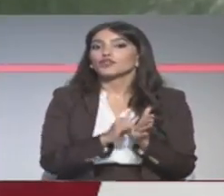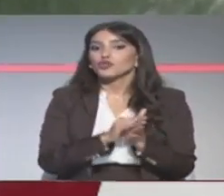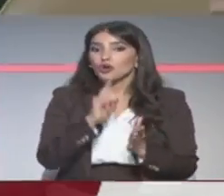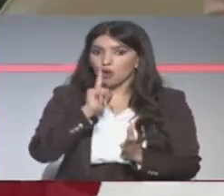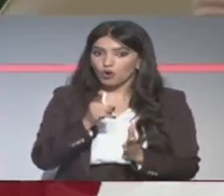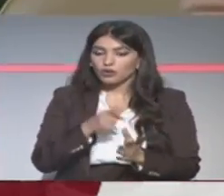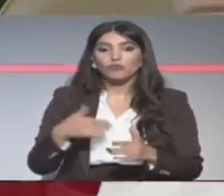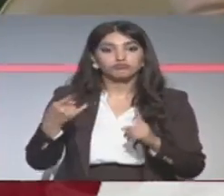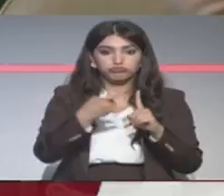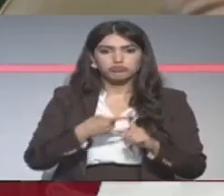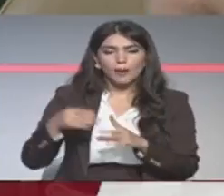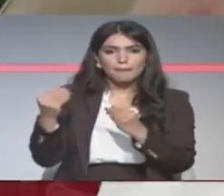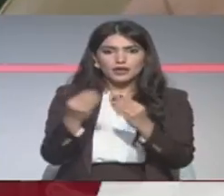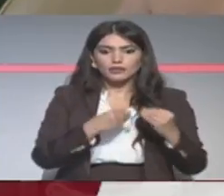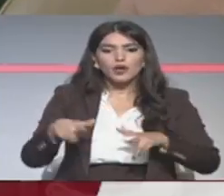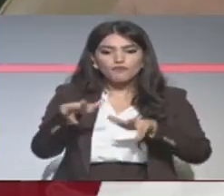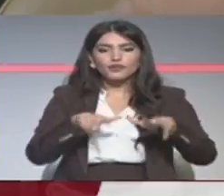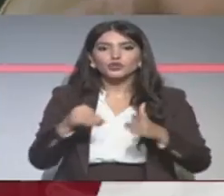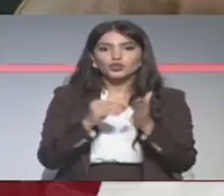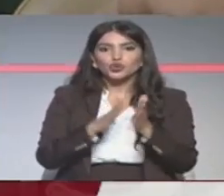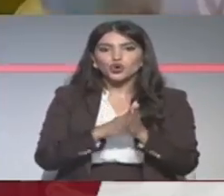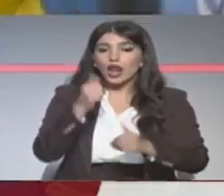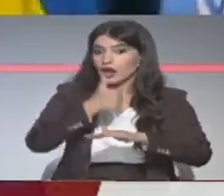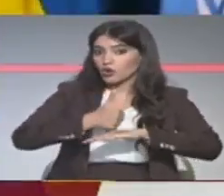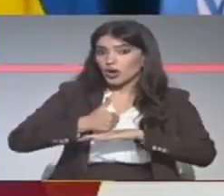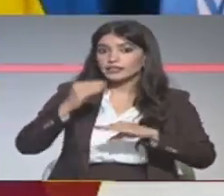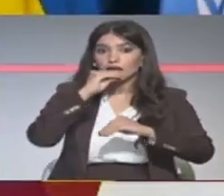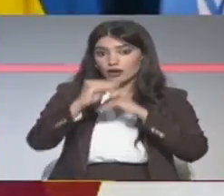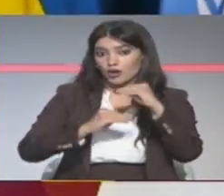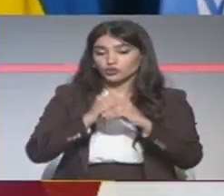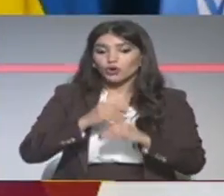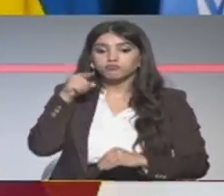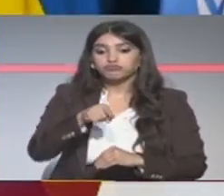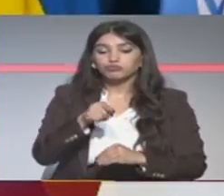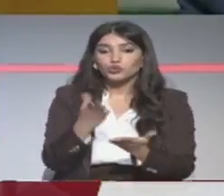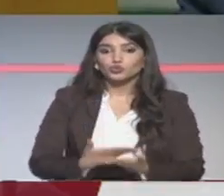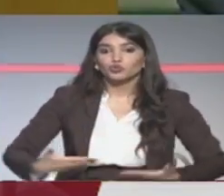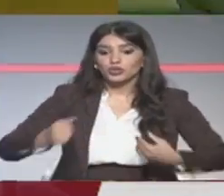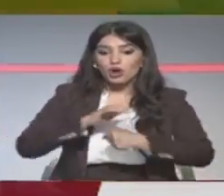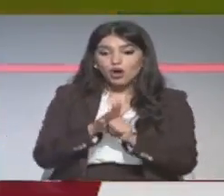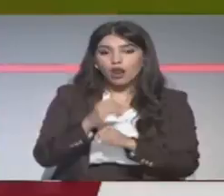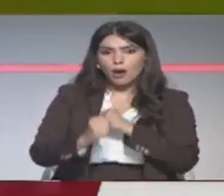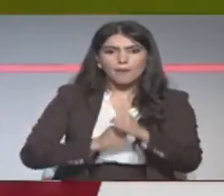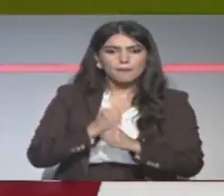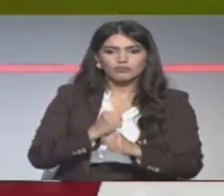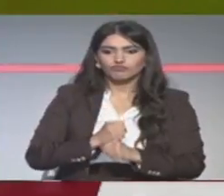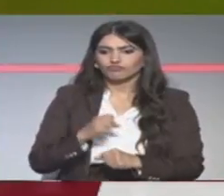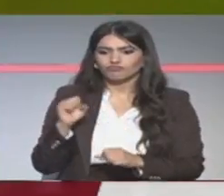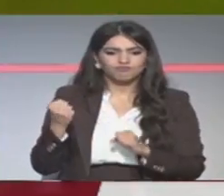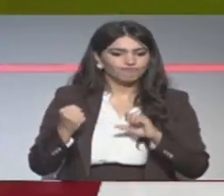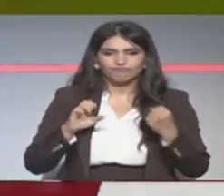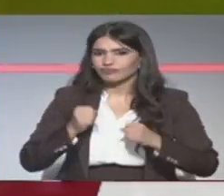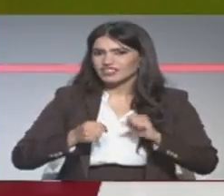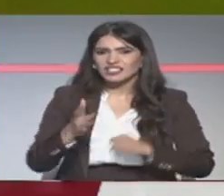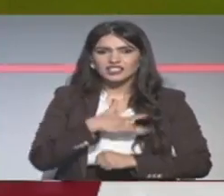فيما بثت كلمات مسجلة مسبقا لرؤساء العالم. فقد فرضت جائحة كورونا هذا العام قيودا صحية ليشهد